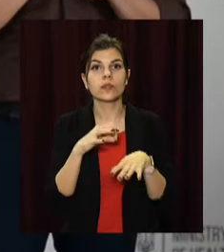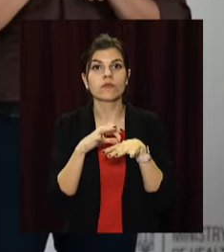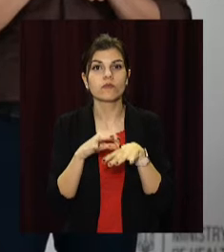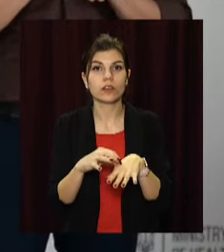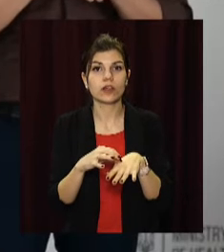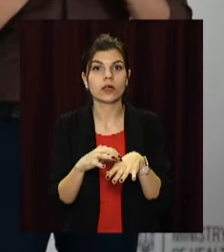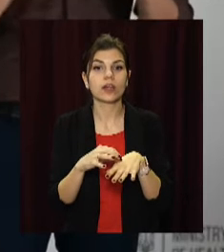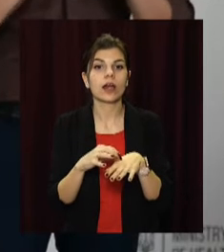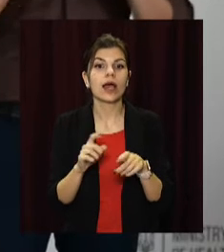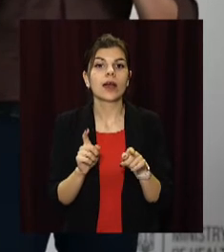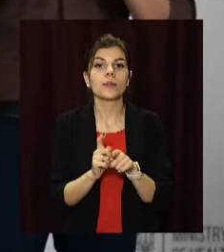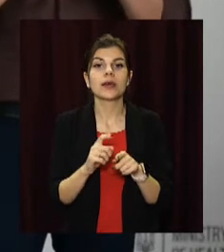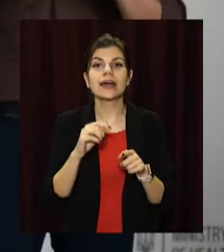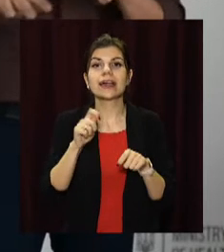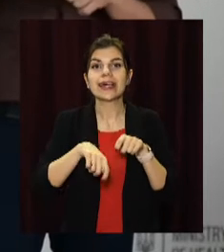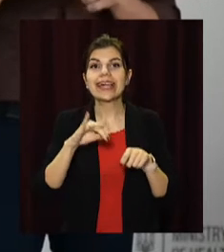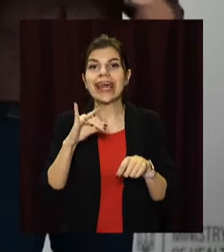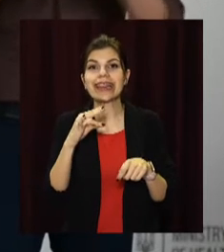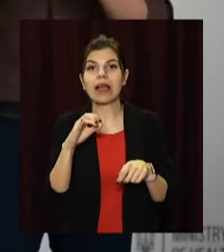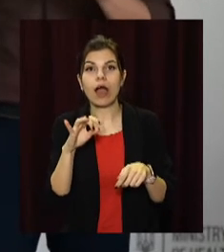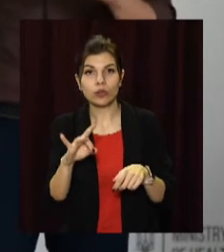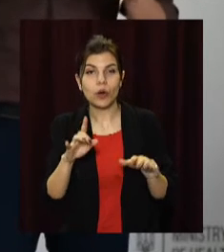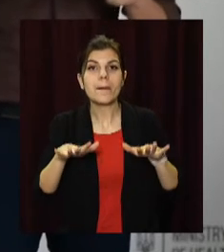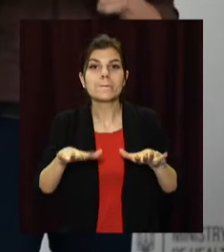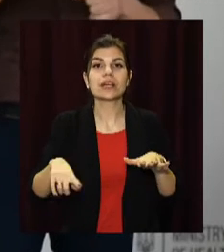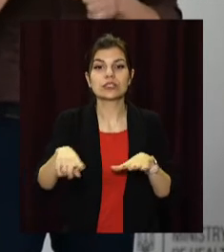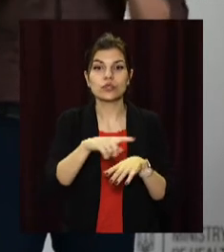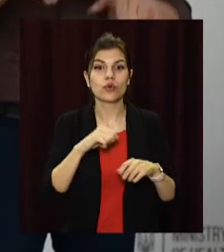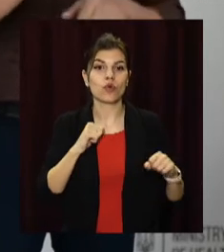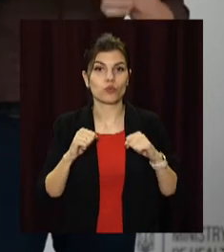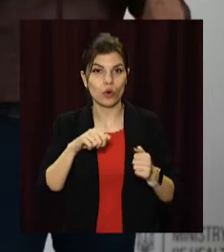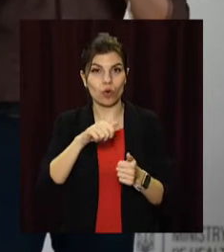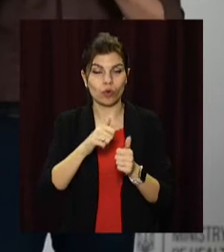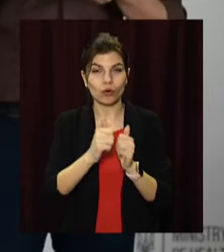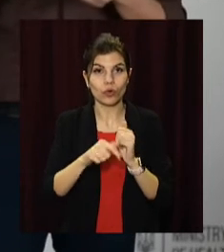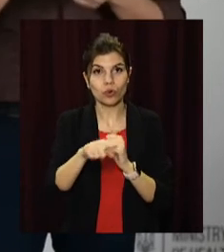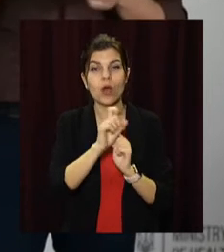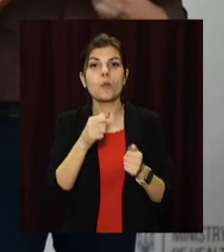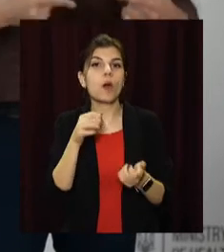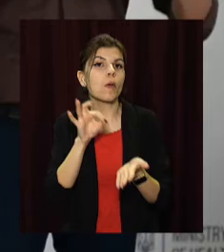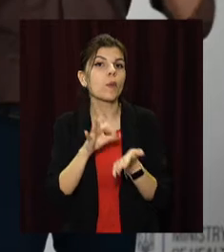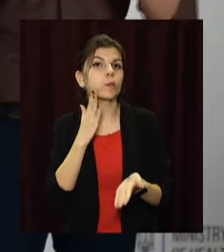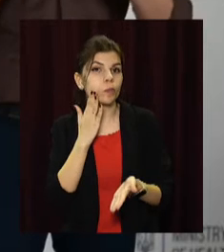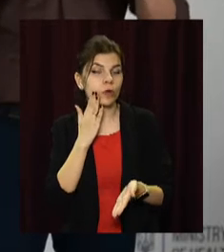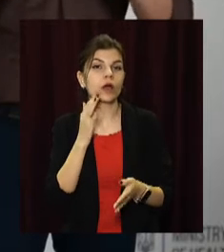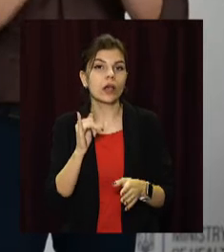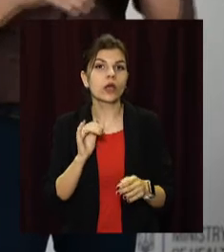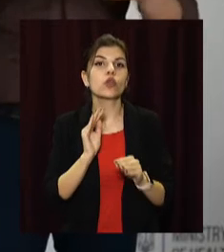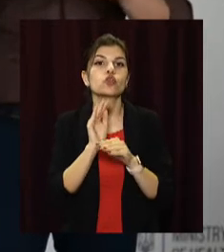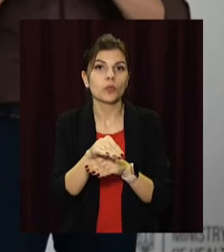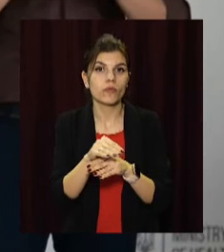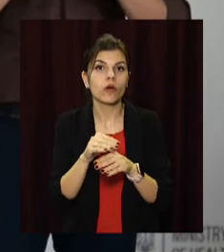певні індикатори для територіальних громад, а також для місцевого самоврядування, по яким вони можуть визначати і вводити